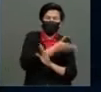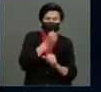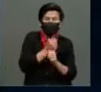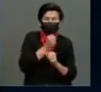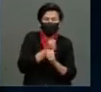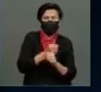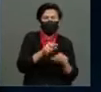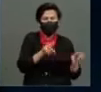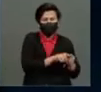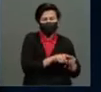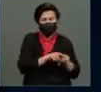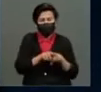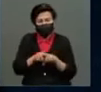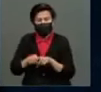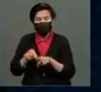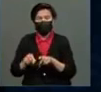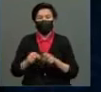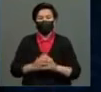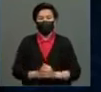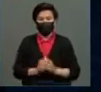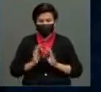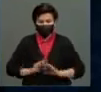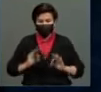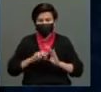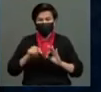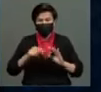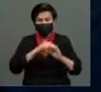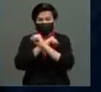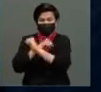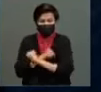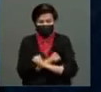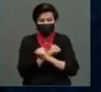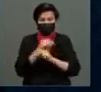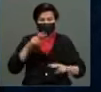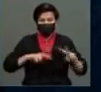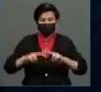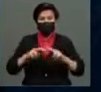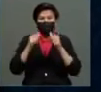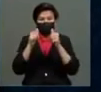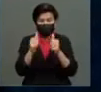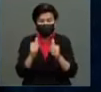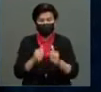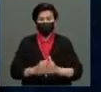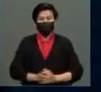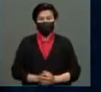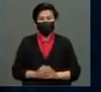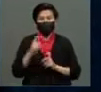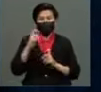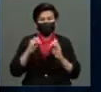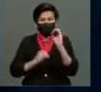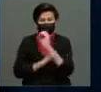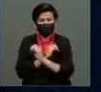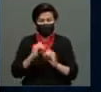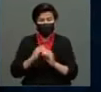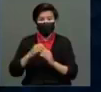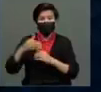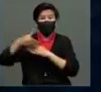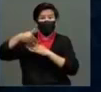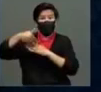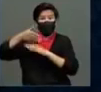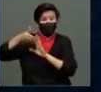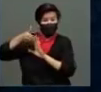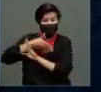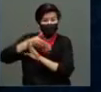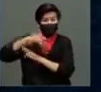บที่เรายืนยันว่ามีความปลอดภัยแล้วเราถามว่าอ้าวเขาไม่ได้ตรวจมาก่อนที่จะเข้ามาในประเทศไทย